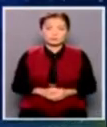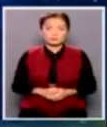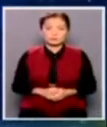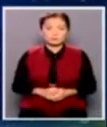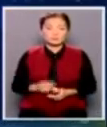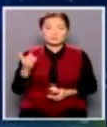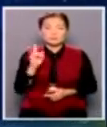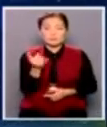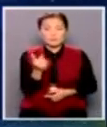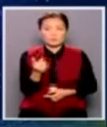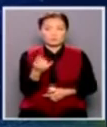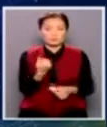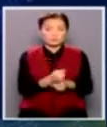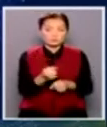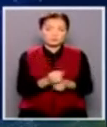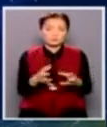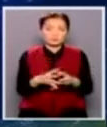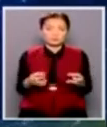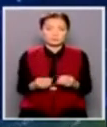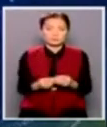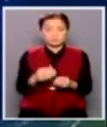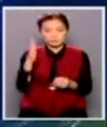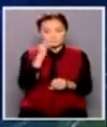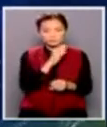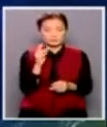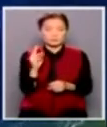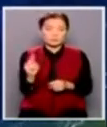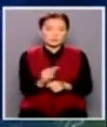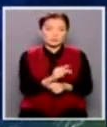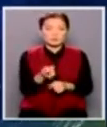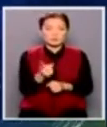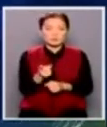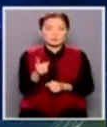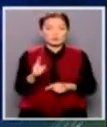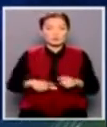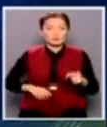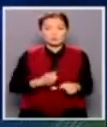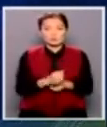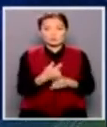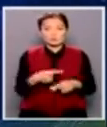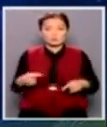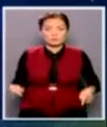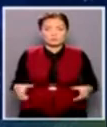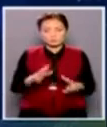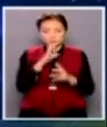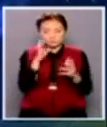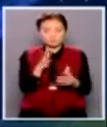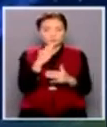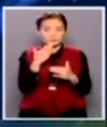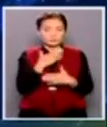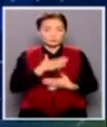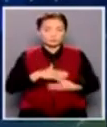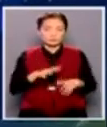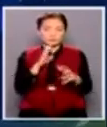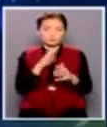кезінде, кішкентай кезінде отбасында ата-анасы тарапынан, бауырлары тарапынан жылулықты,